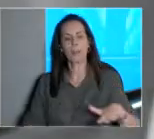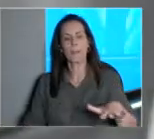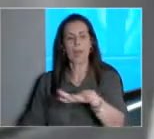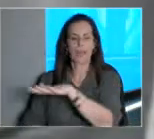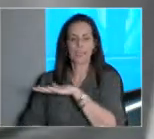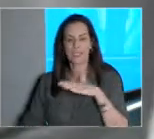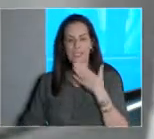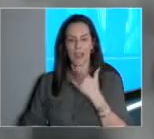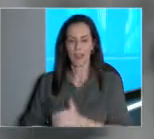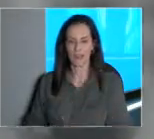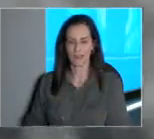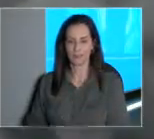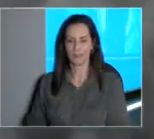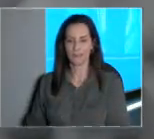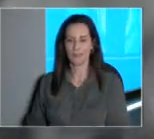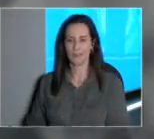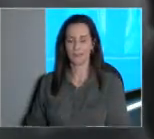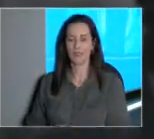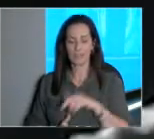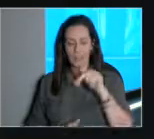יהודית בארץ ישראל.